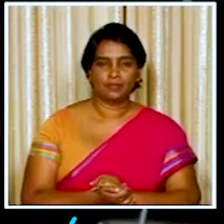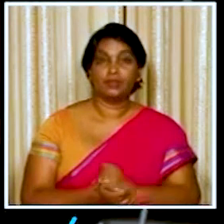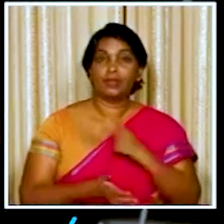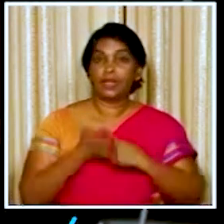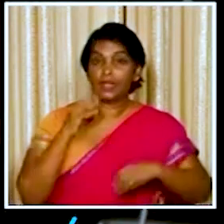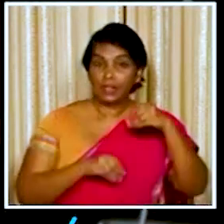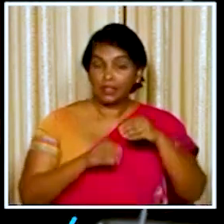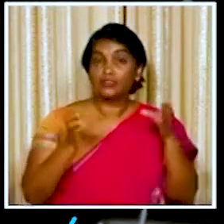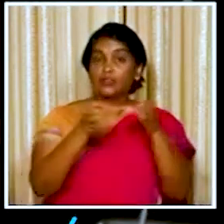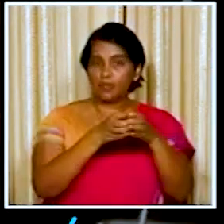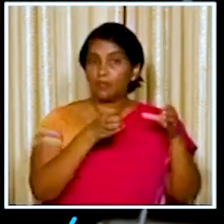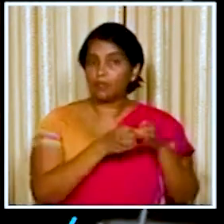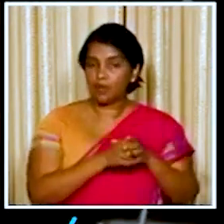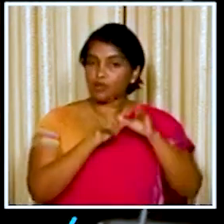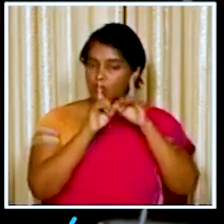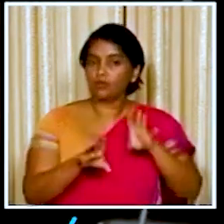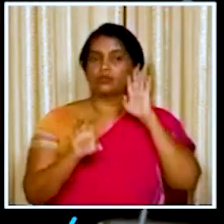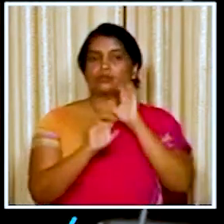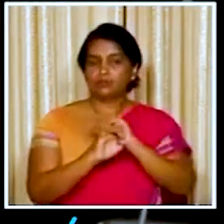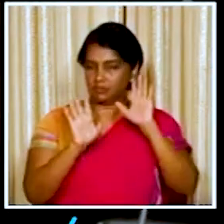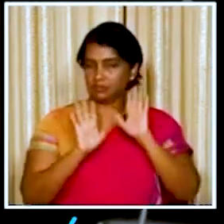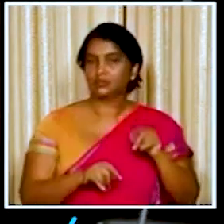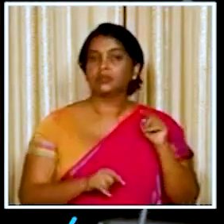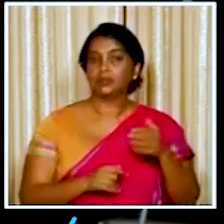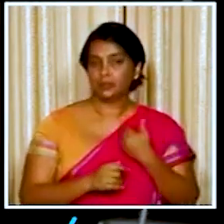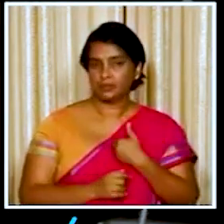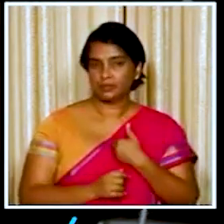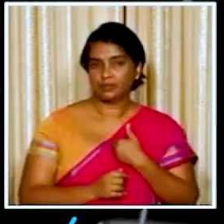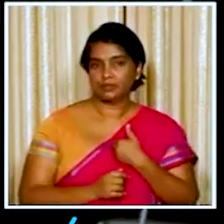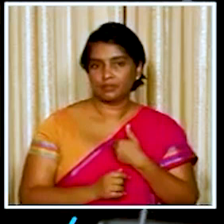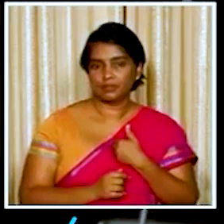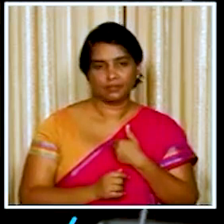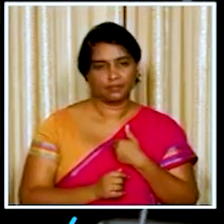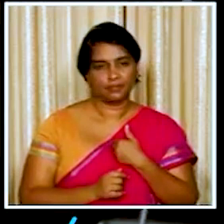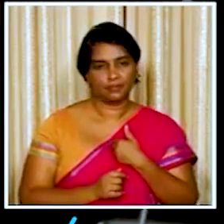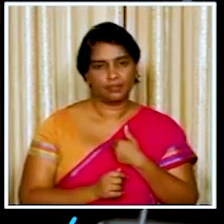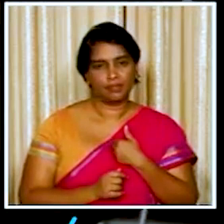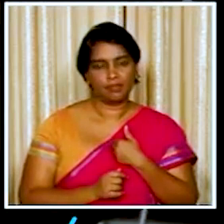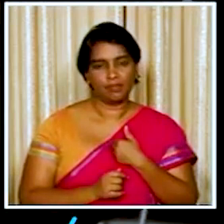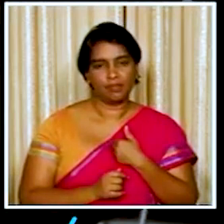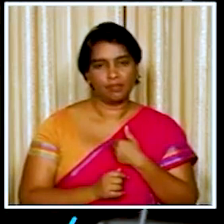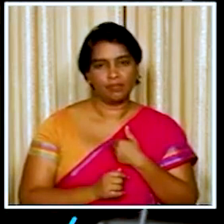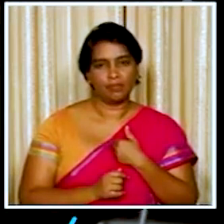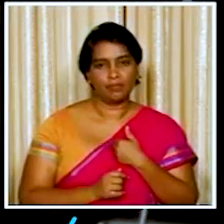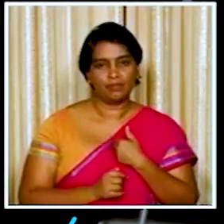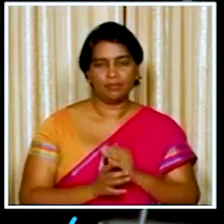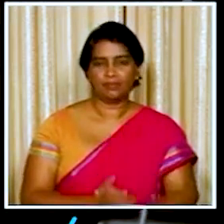දේශපාලන පක්ෂ විසින් ඒ විදියට ප්‍රකාශ පත් කරා. කොහම වුණත් මම එතකොට දැන්